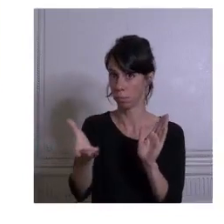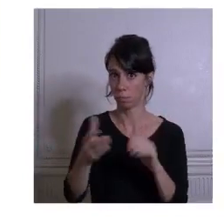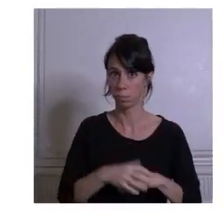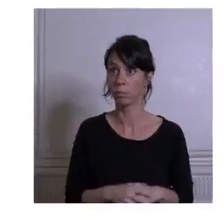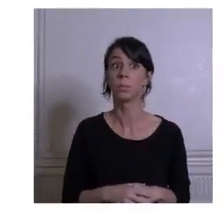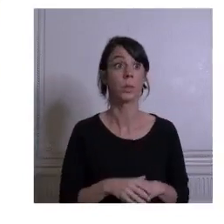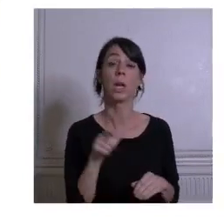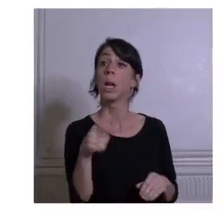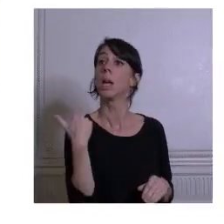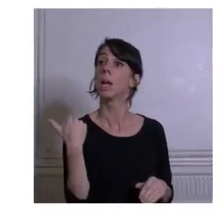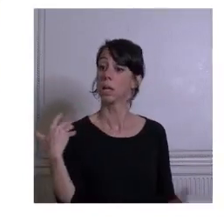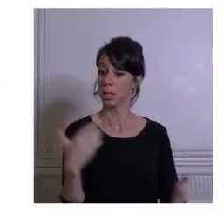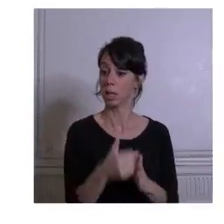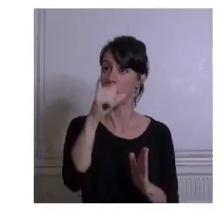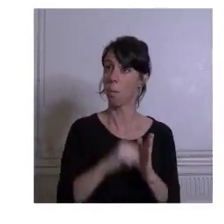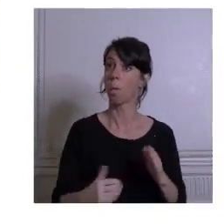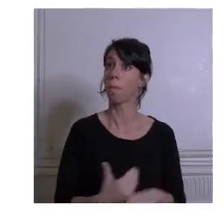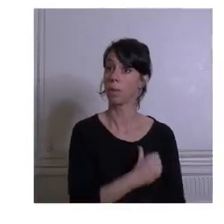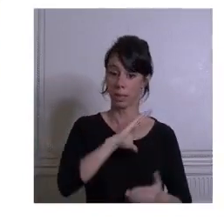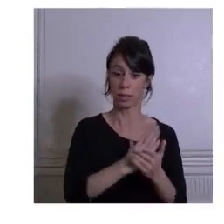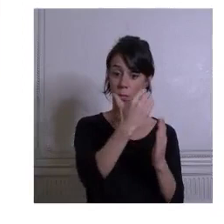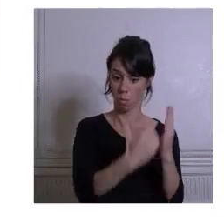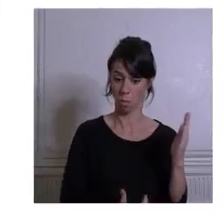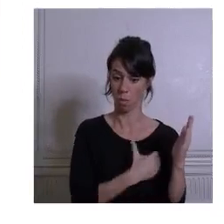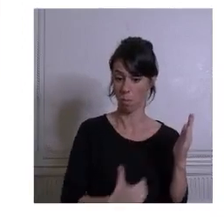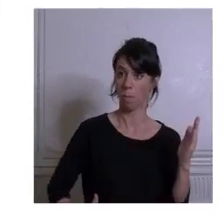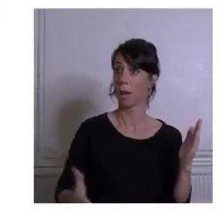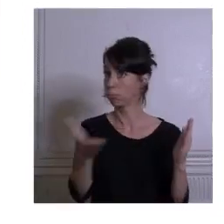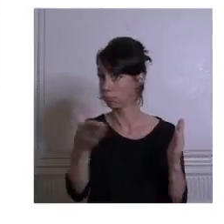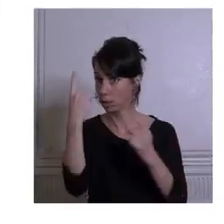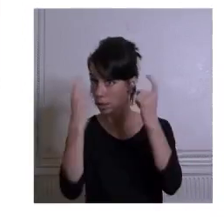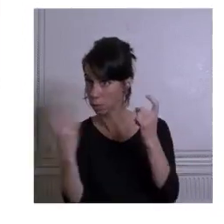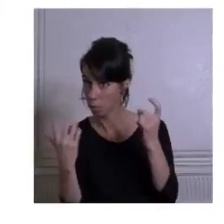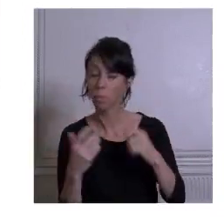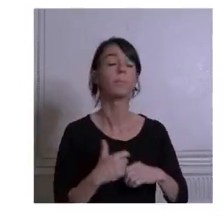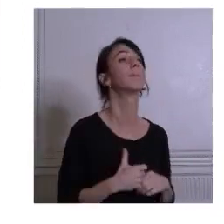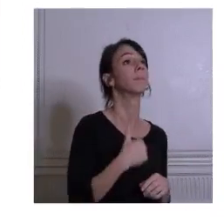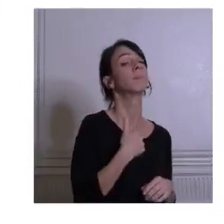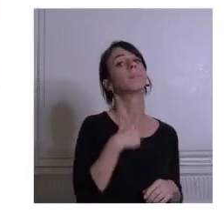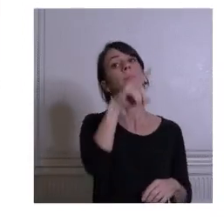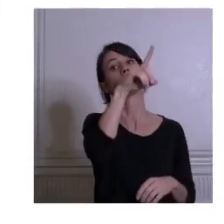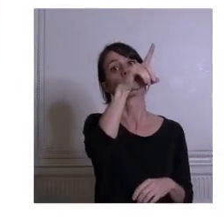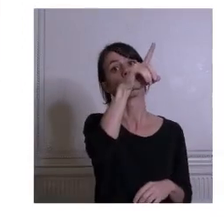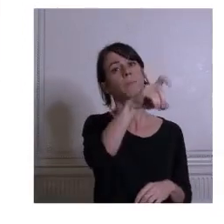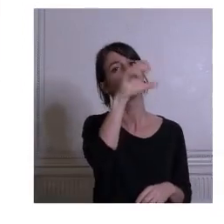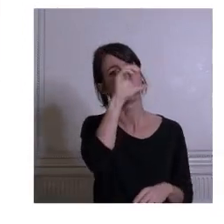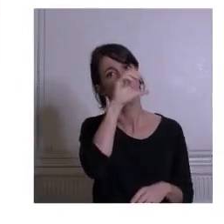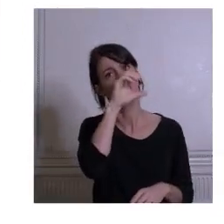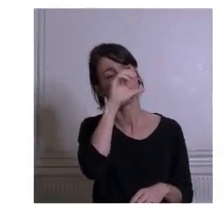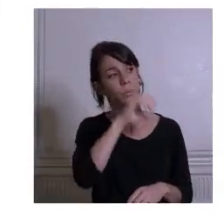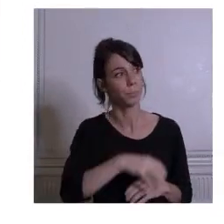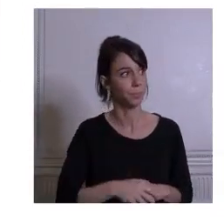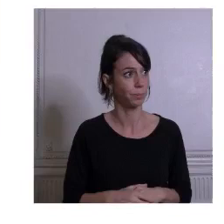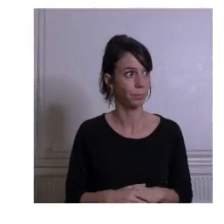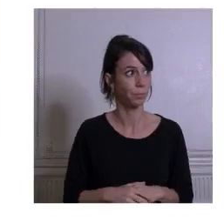je vais chez le kiné. Et puisque je vous parle de M. Talleyrand, que je vous raconte une petite histoire, vous savez qu'il boitait. Et un jour, il a rencontré un monsieur qui était borgne. Et le borgne lui a dit